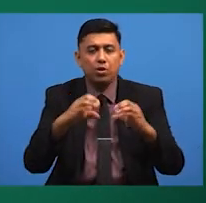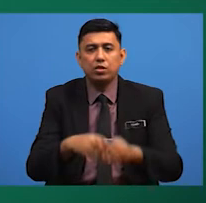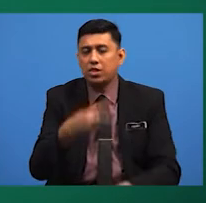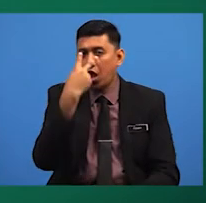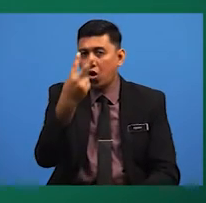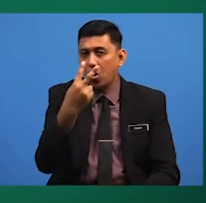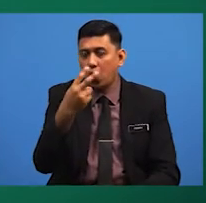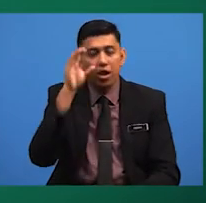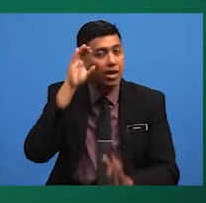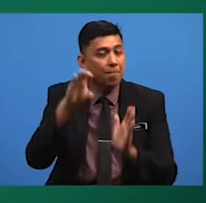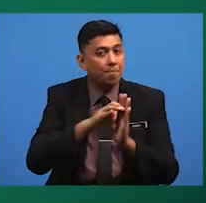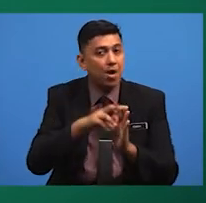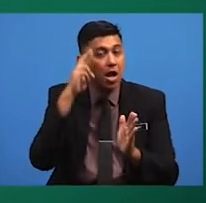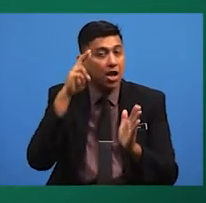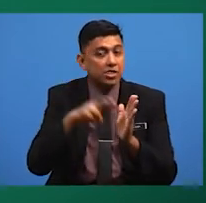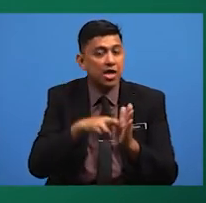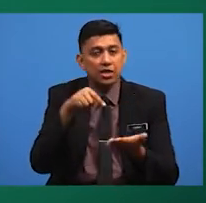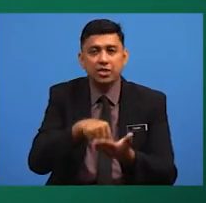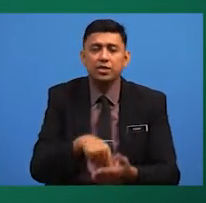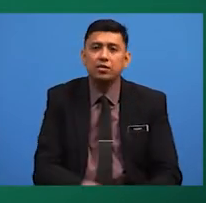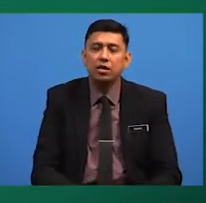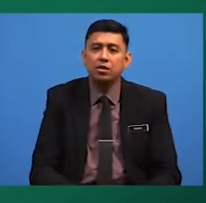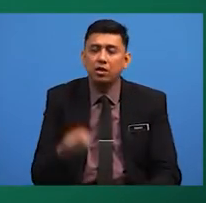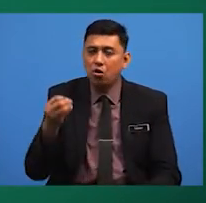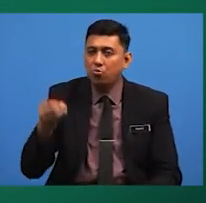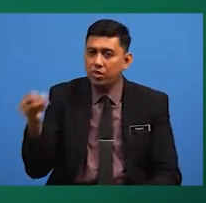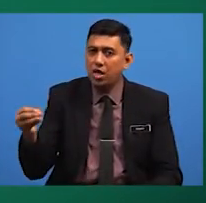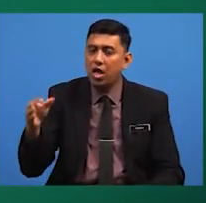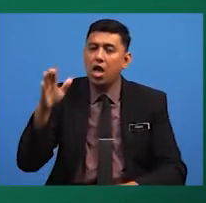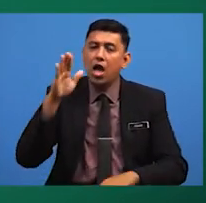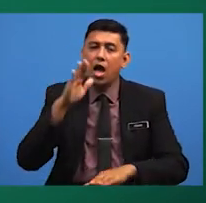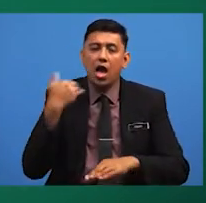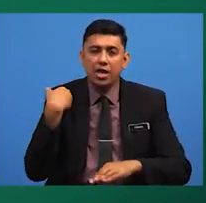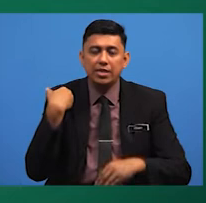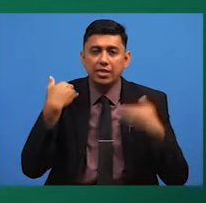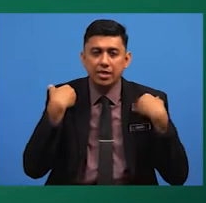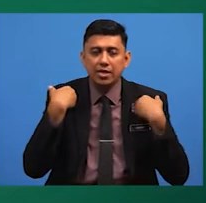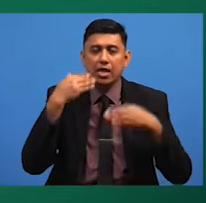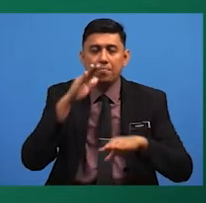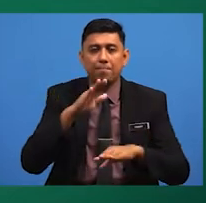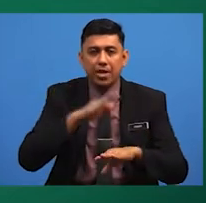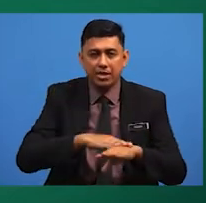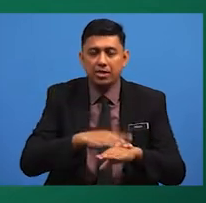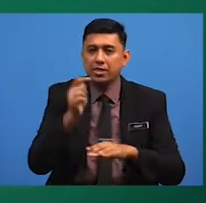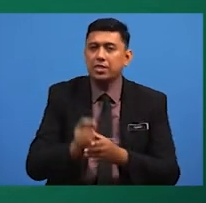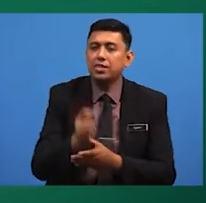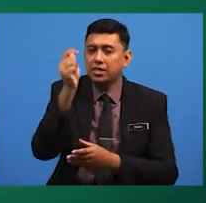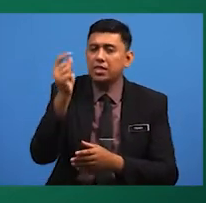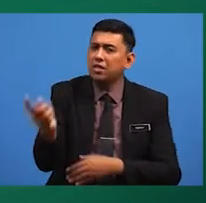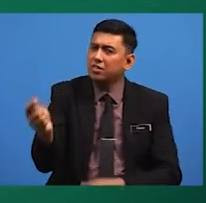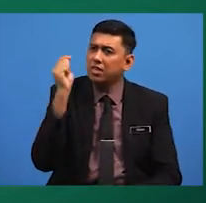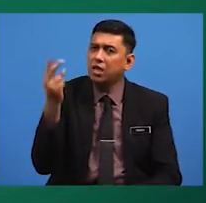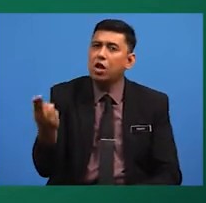murid-murid lihat gambar aja terdapat objek berada pada sesuatu ketinggian mempunyai